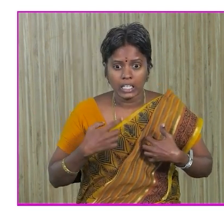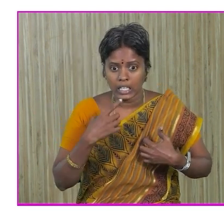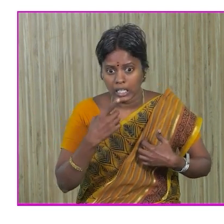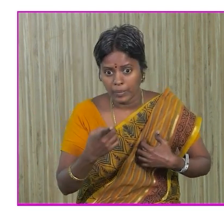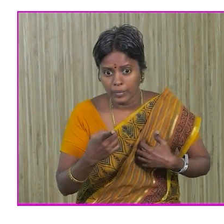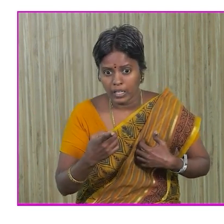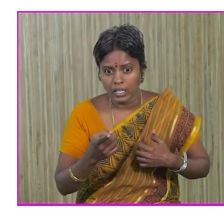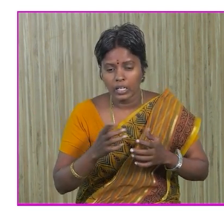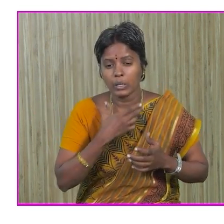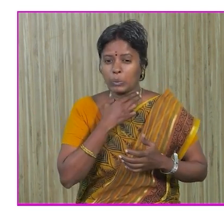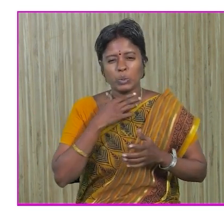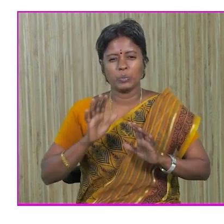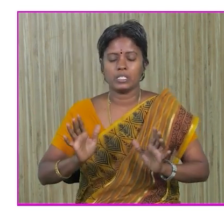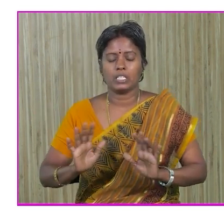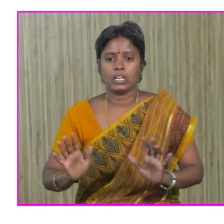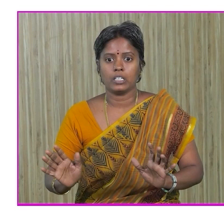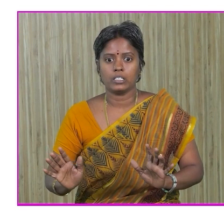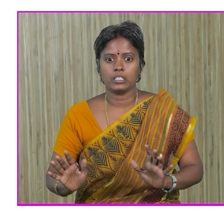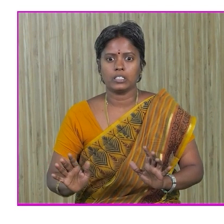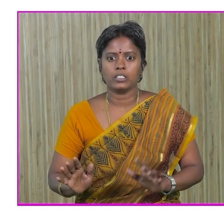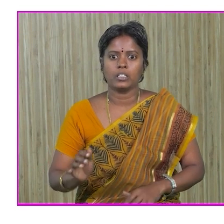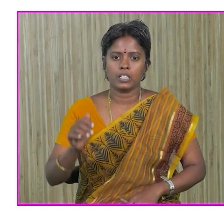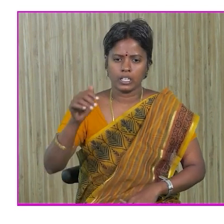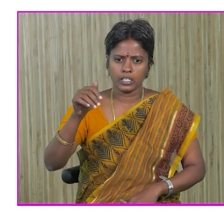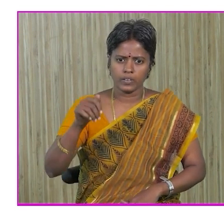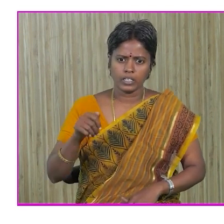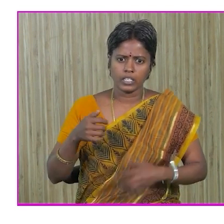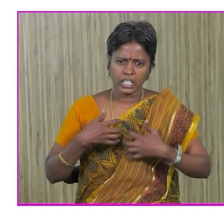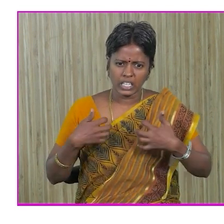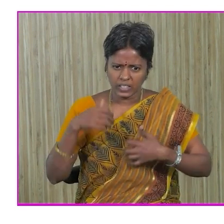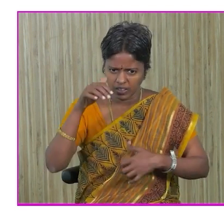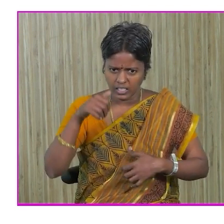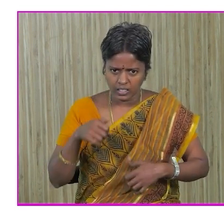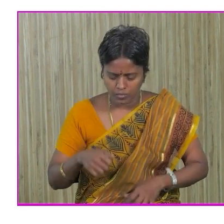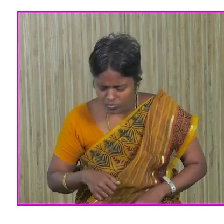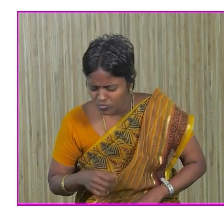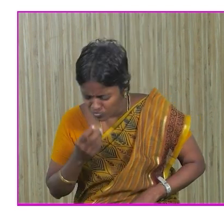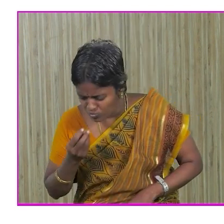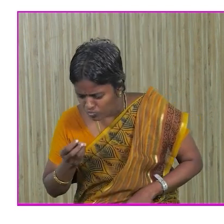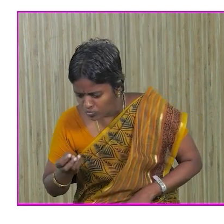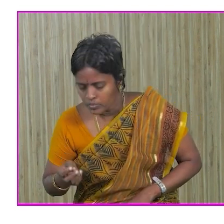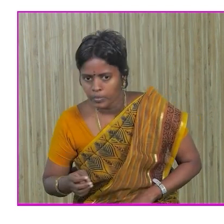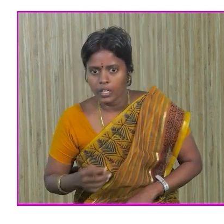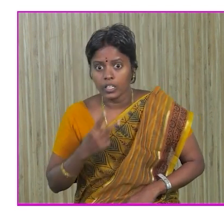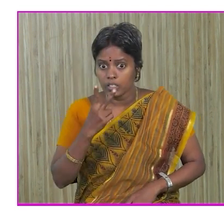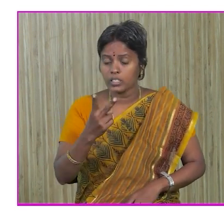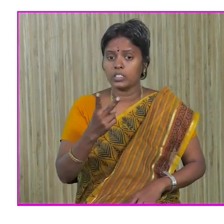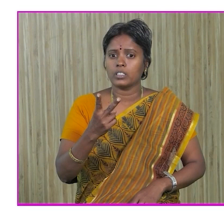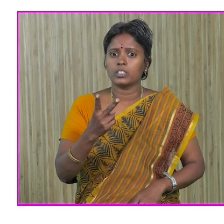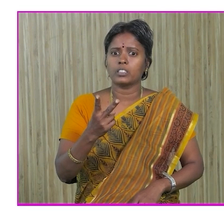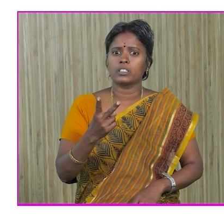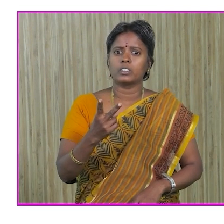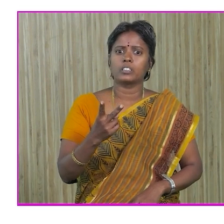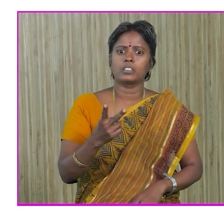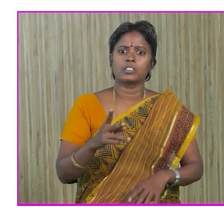கீழே நீட்டி படுத்துக்கிட்டான். கரடி வந்தது, முகந்து முகந்து பார்த்தது. எப்போவுமே கரடி நாம் எதிர்வினை செய்யாத